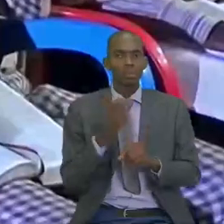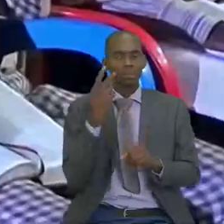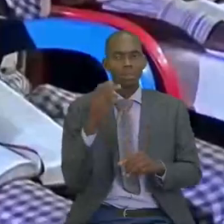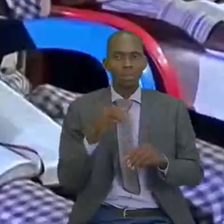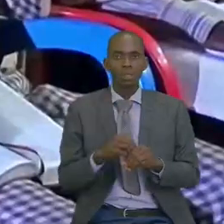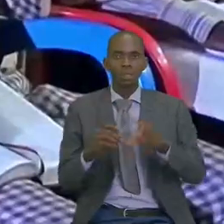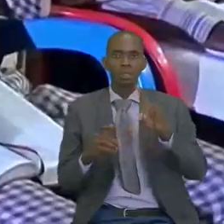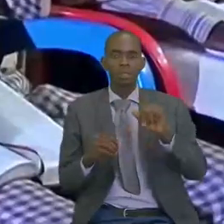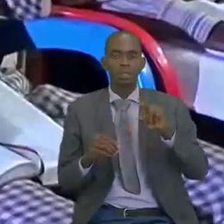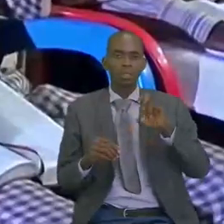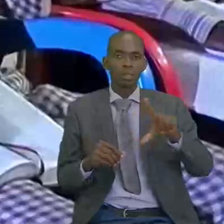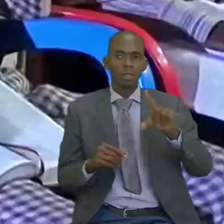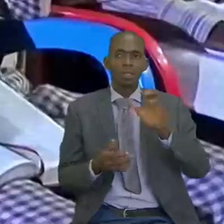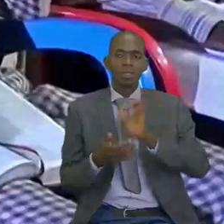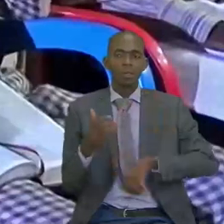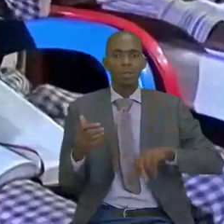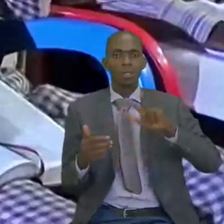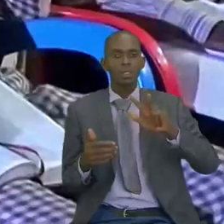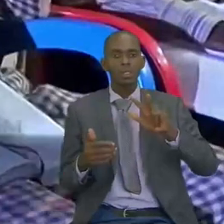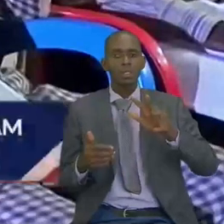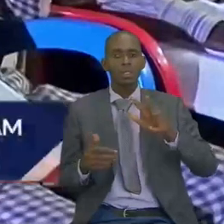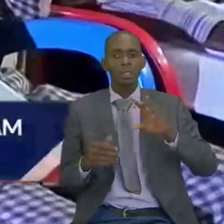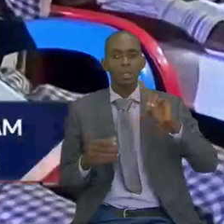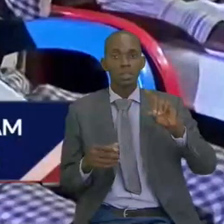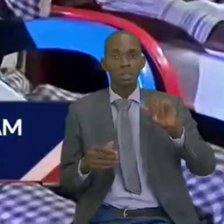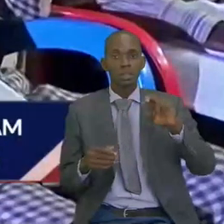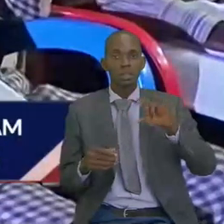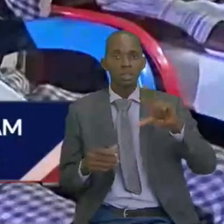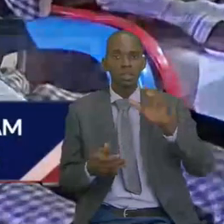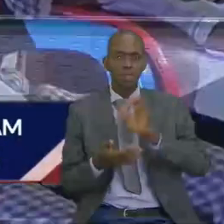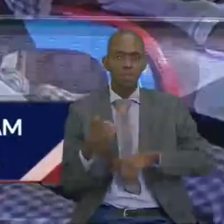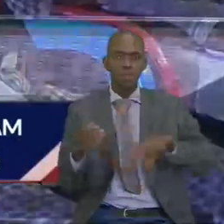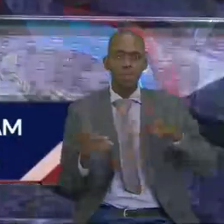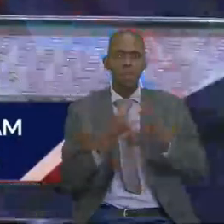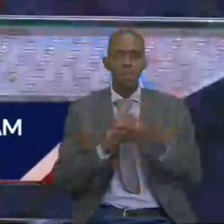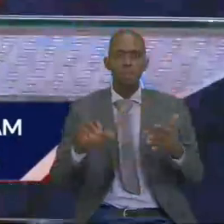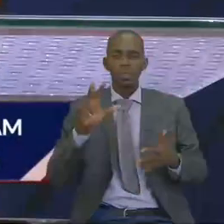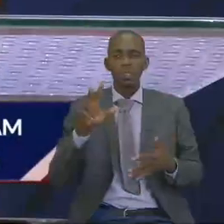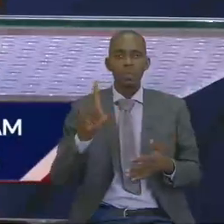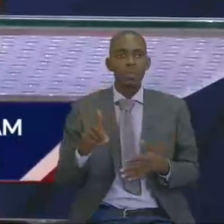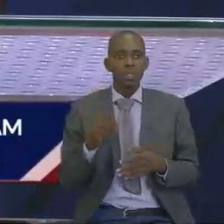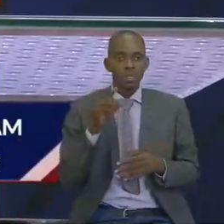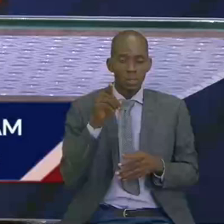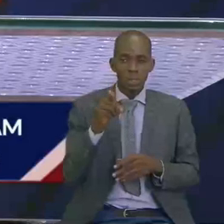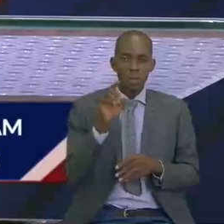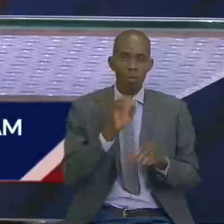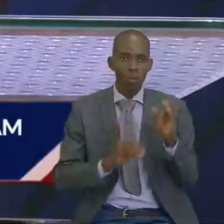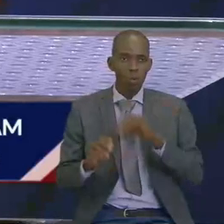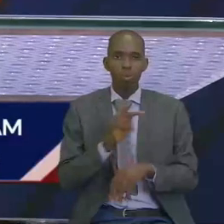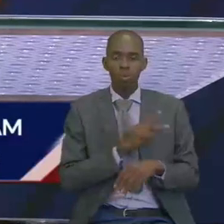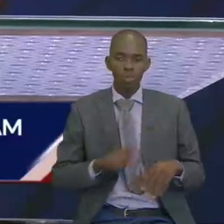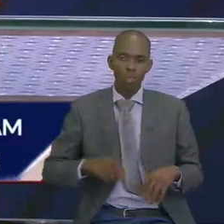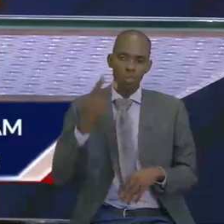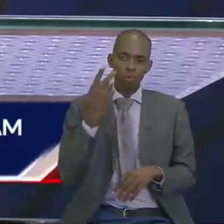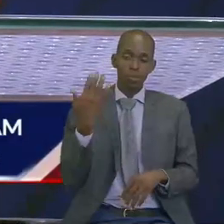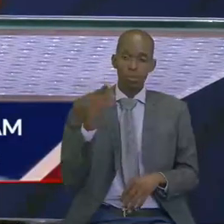Daniel chapitre 2, le verset 31. Au roi, tu regardais, mais je vais te dire ce que tu as vu, ce que